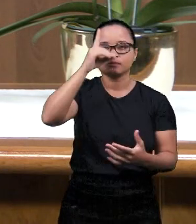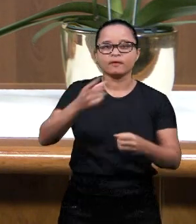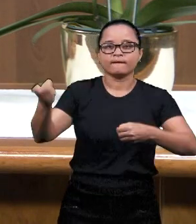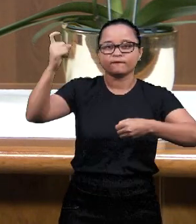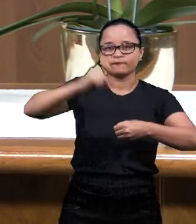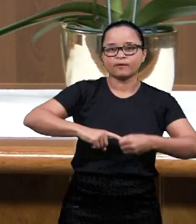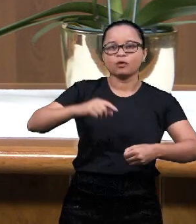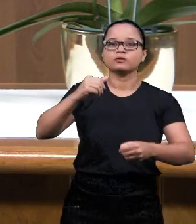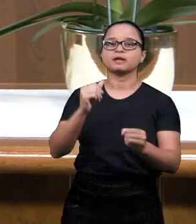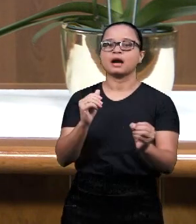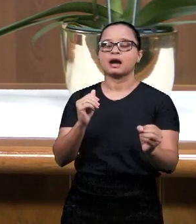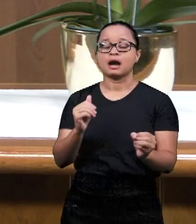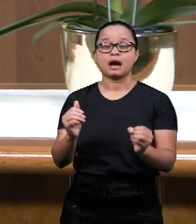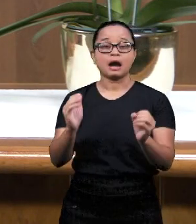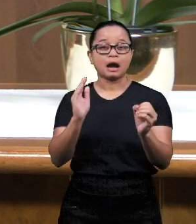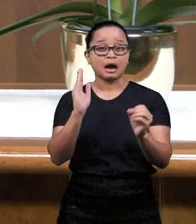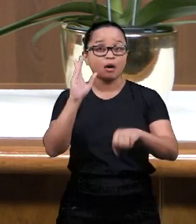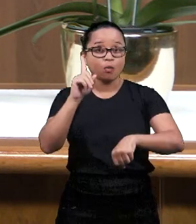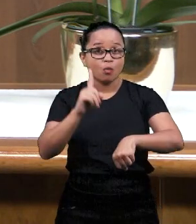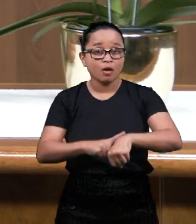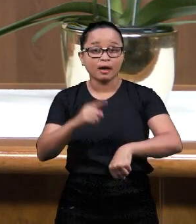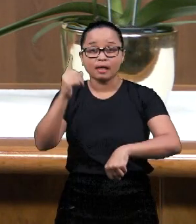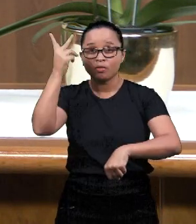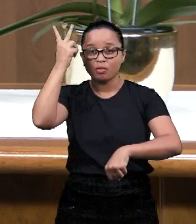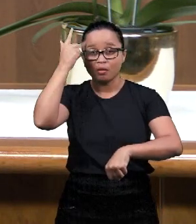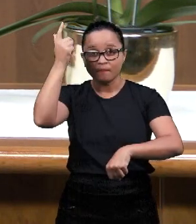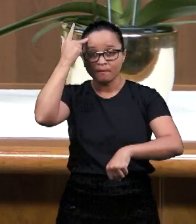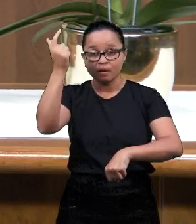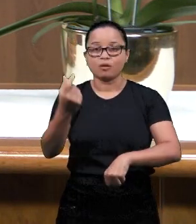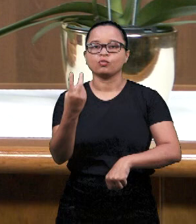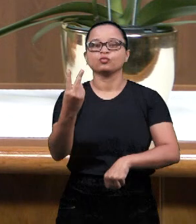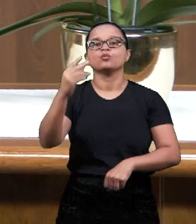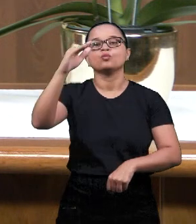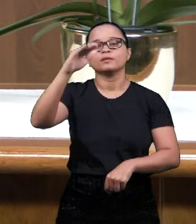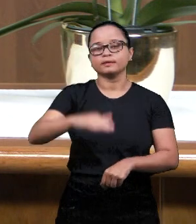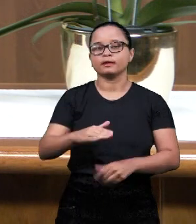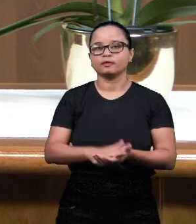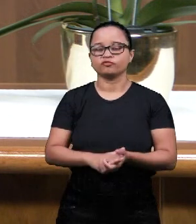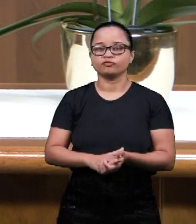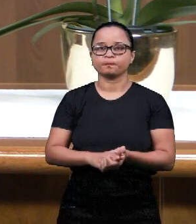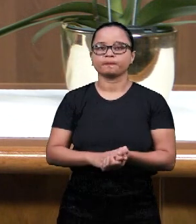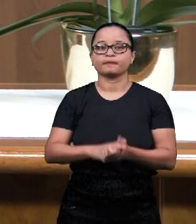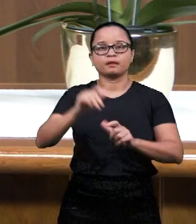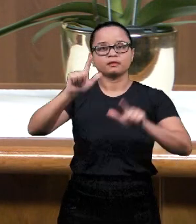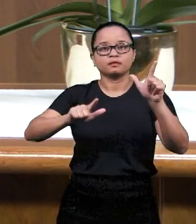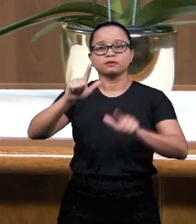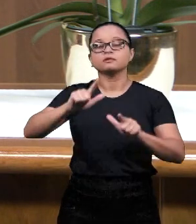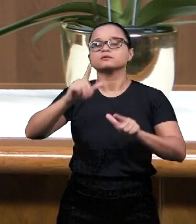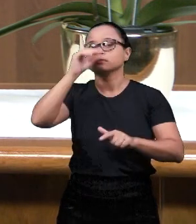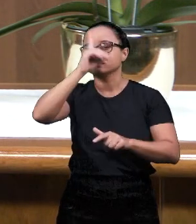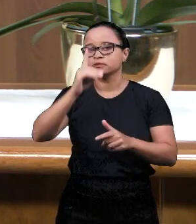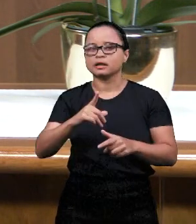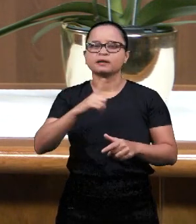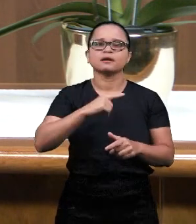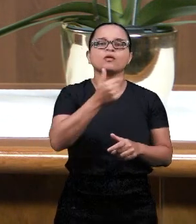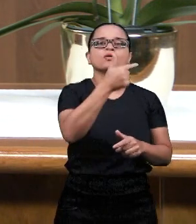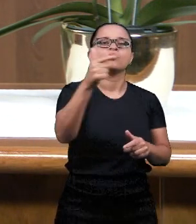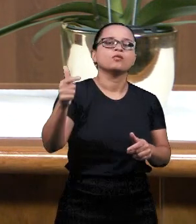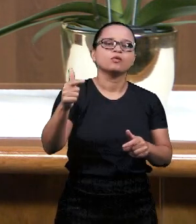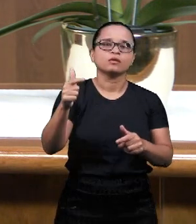que l'horaire électoral étant fini, on revient donc aux horaires